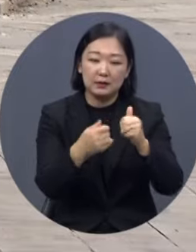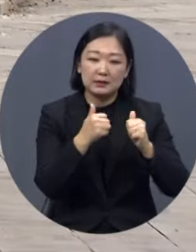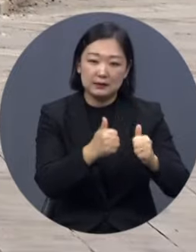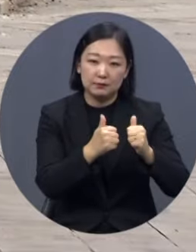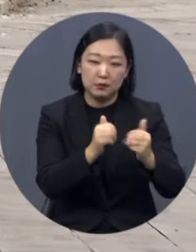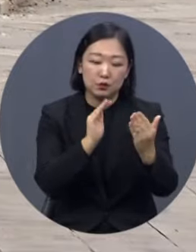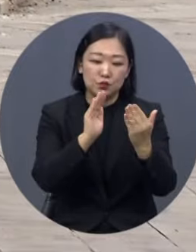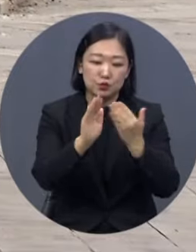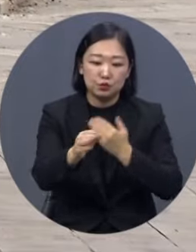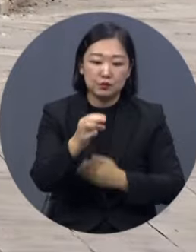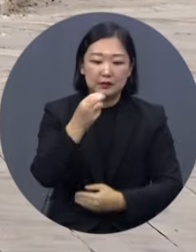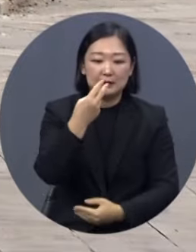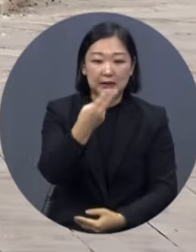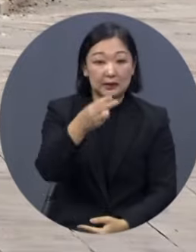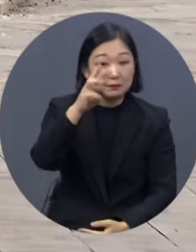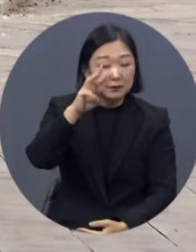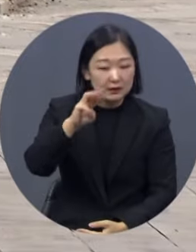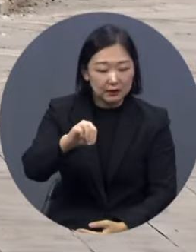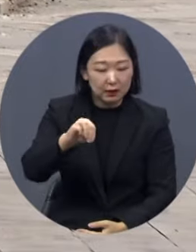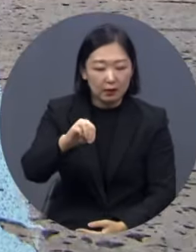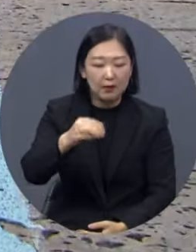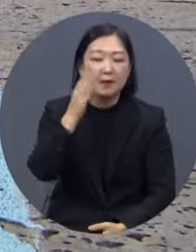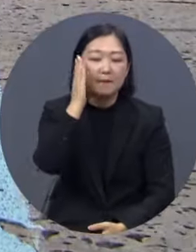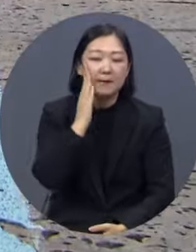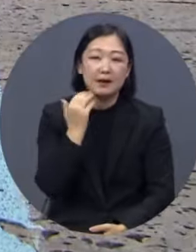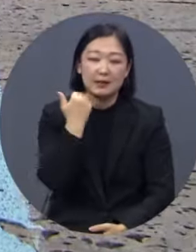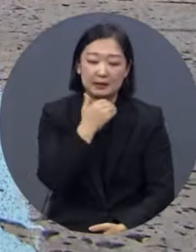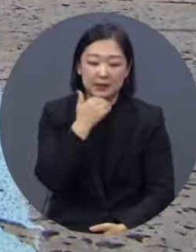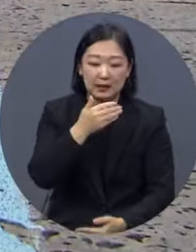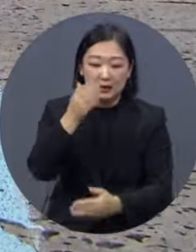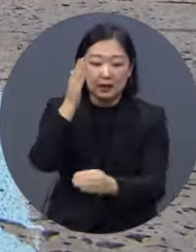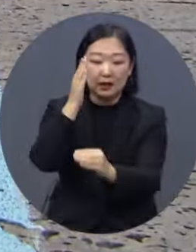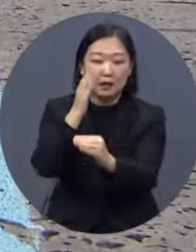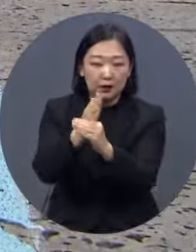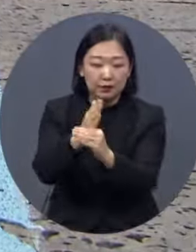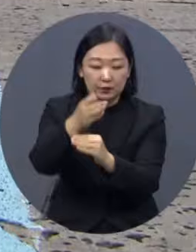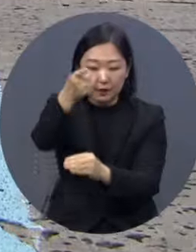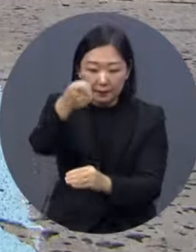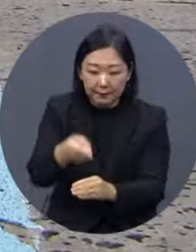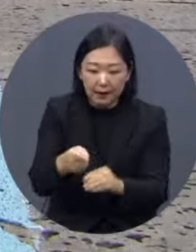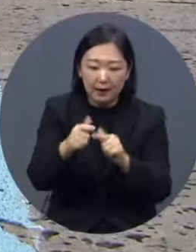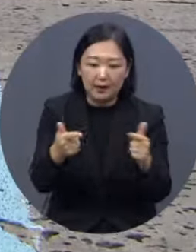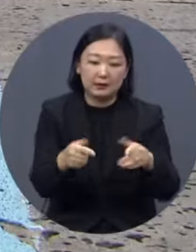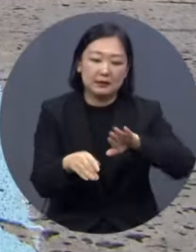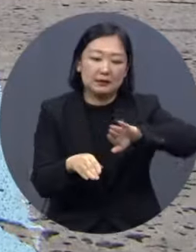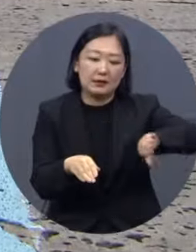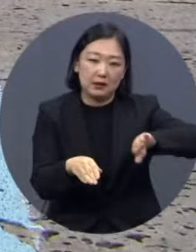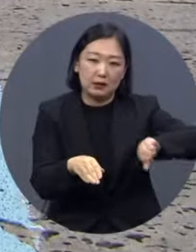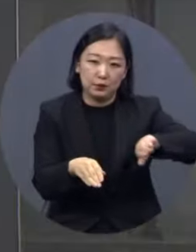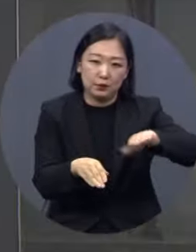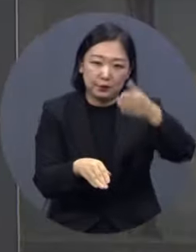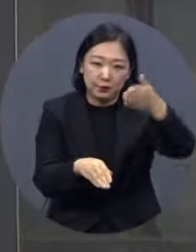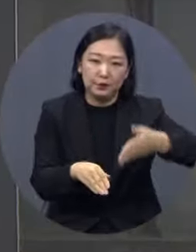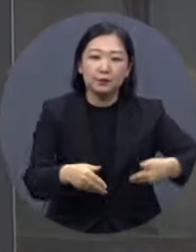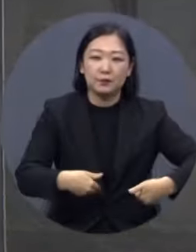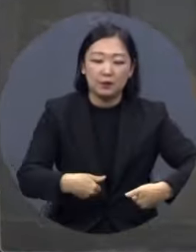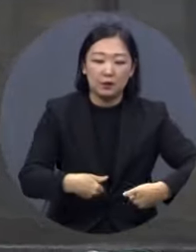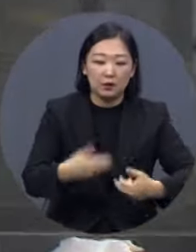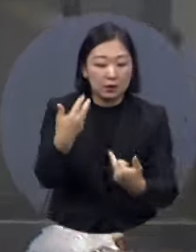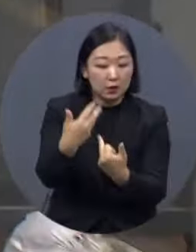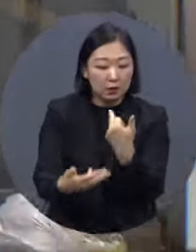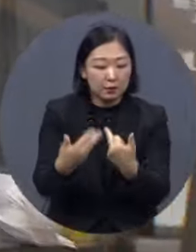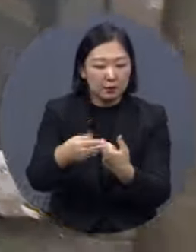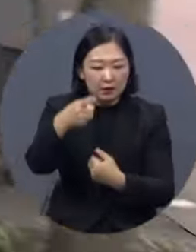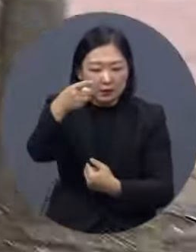도로폭을 확보하기 위해 파란 선이 가운데가 아닌 차도 쪽으로 붙어야 합니다. 서귀포시는 선 표시가